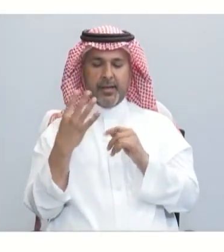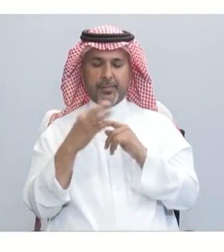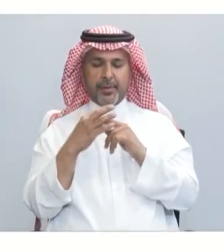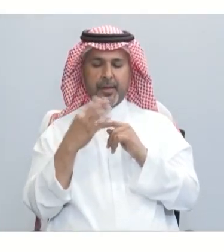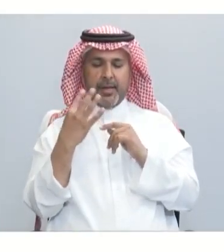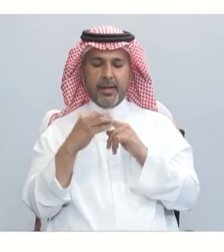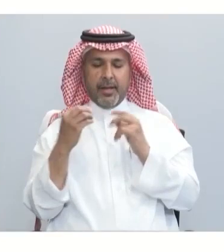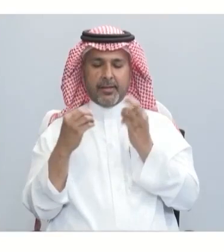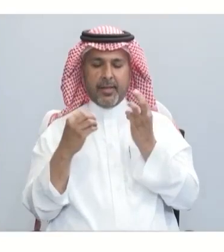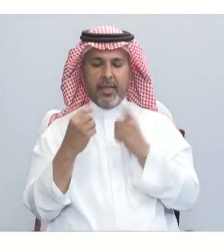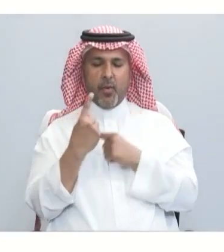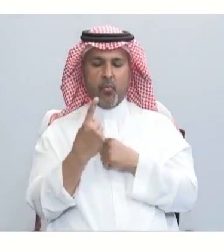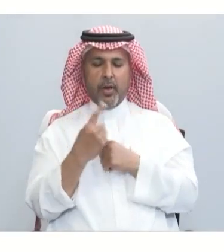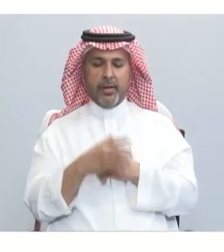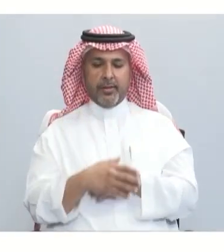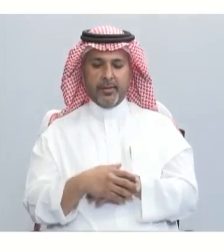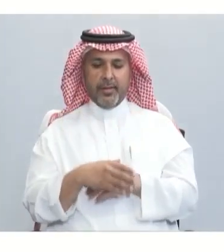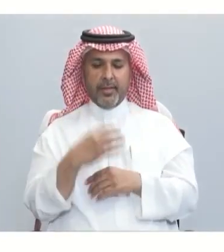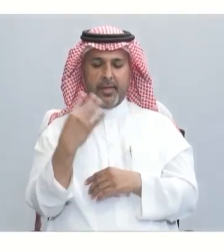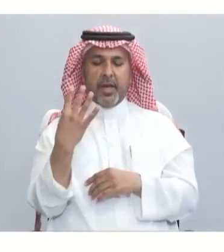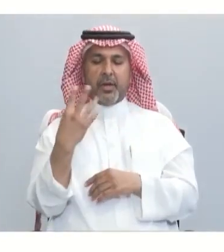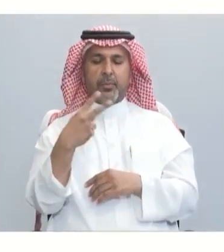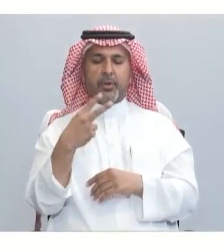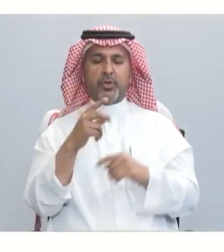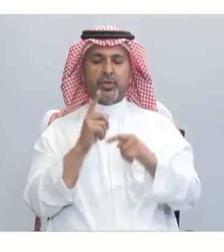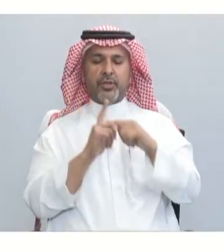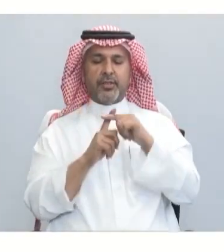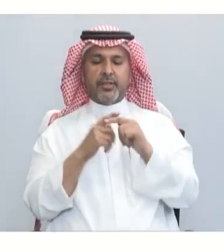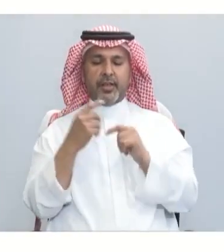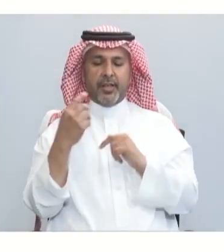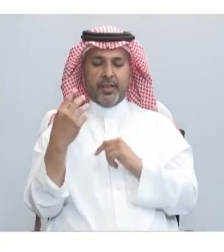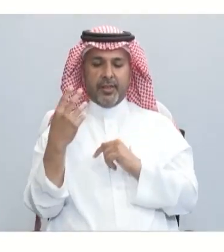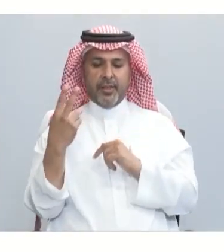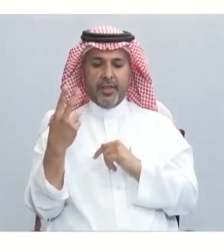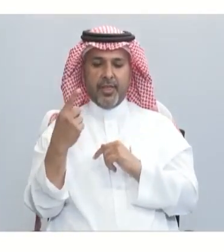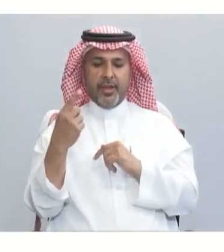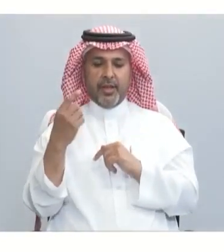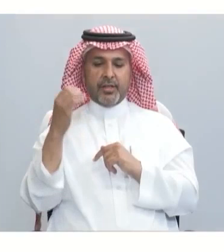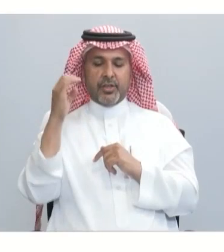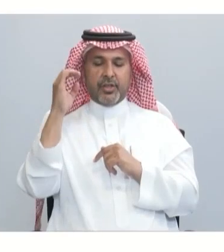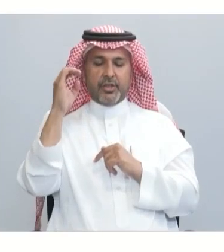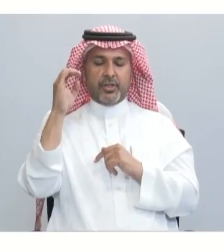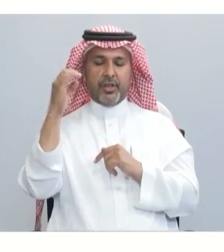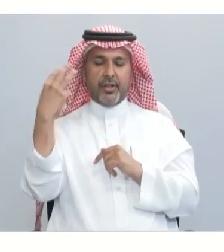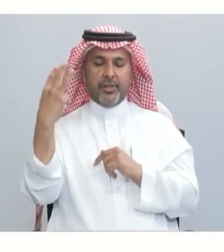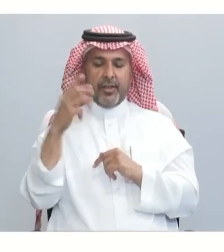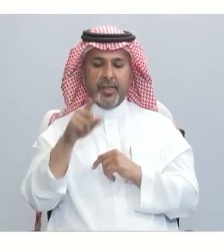3 1 يعني 24 ز 12 جذر 3 هو الناتج